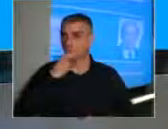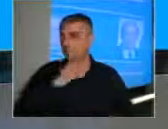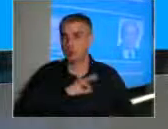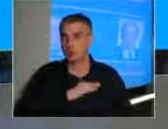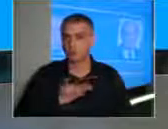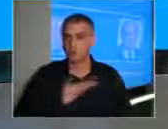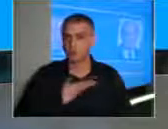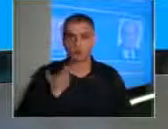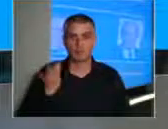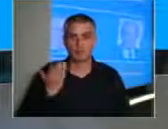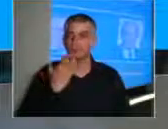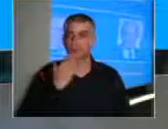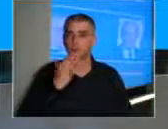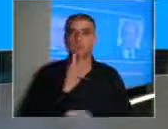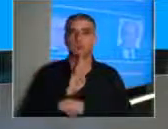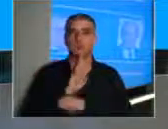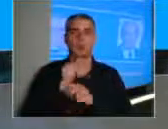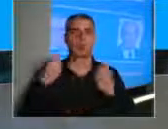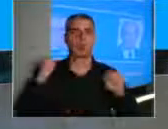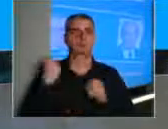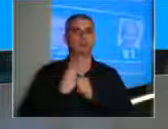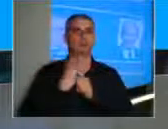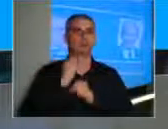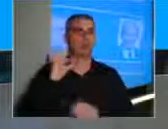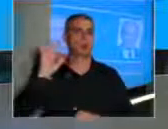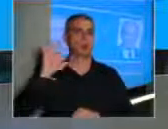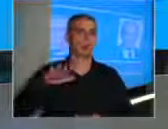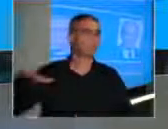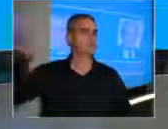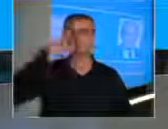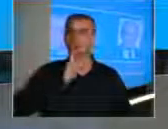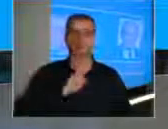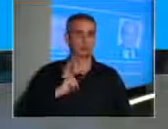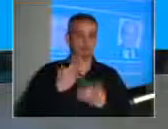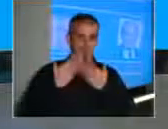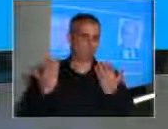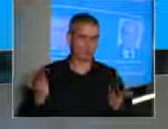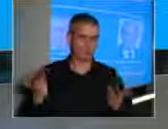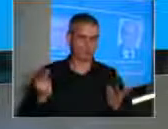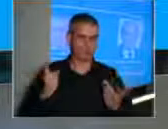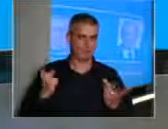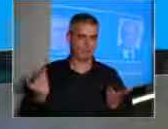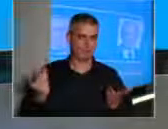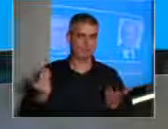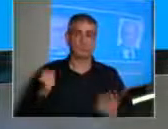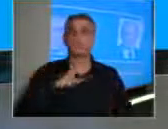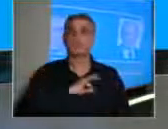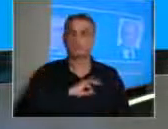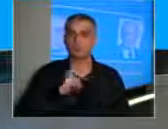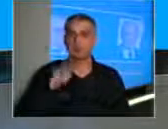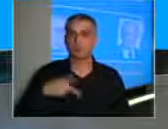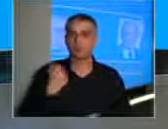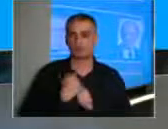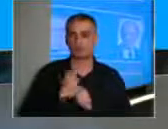הרוסים מקבלים מזה שישראל שומרת על חופש פעולה שלה בשמי סוריה. זה הרי לא ברור מאליו ולא טריוויאלי, והרוסים יכלו